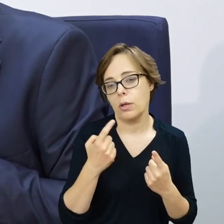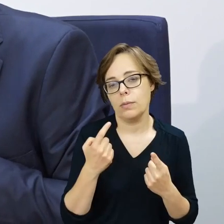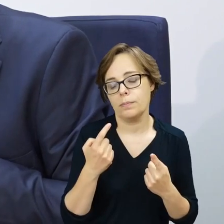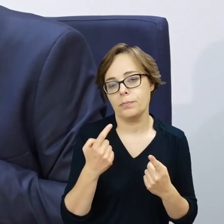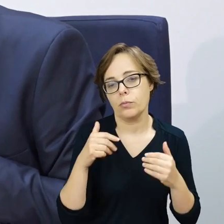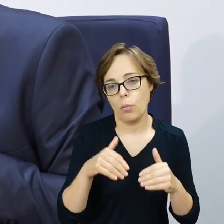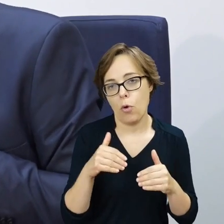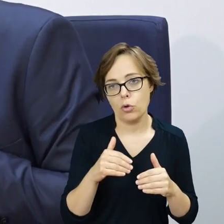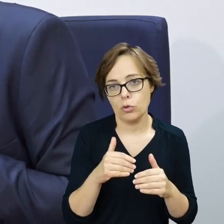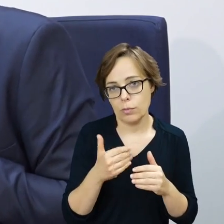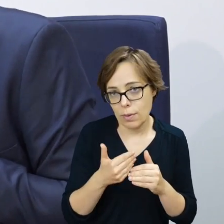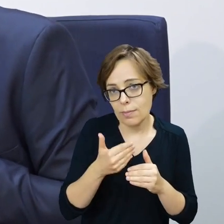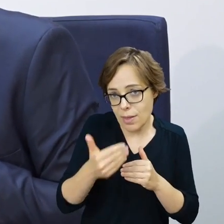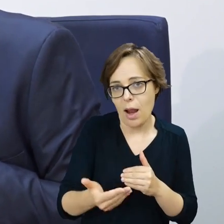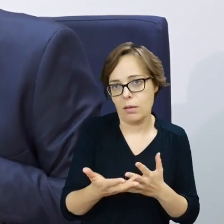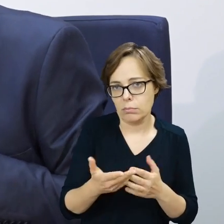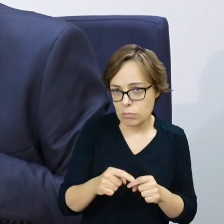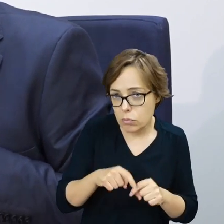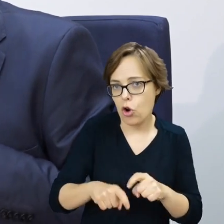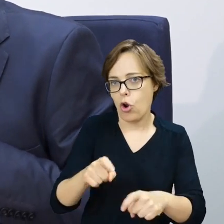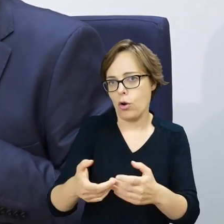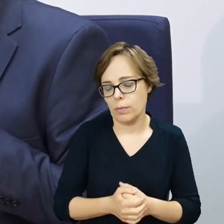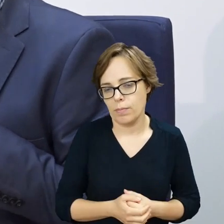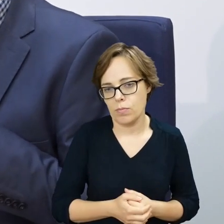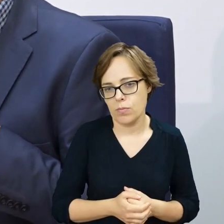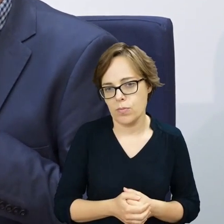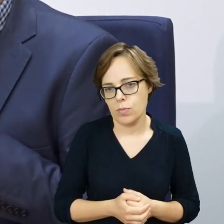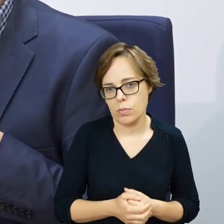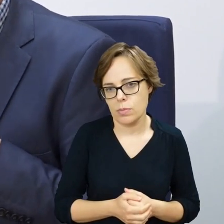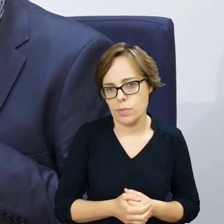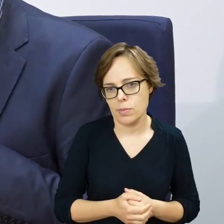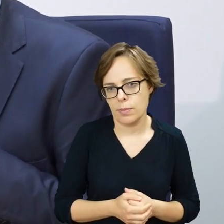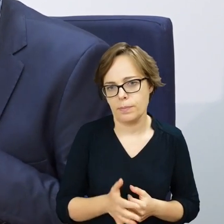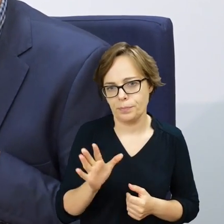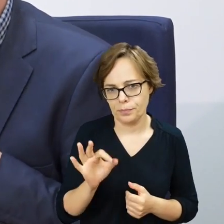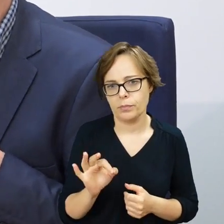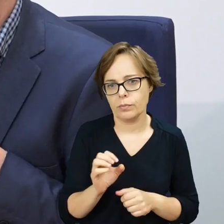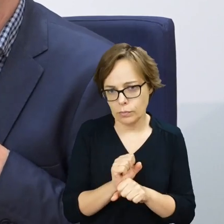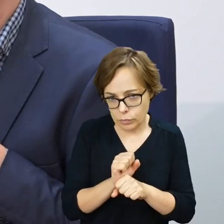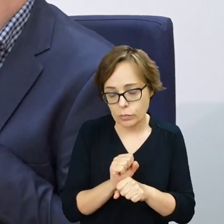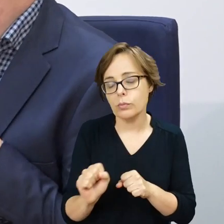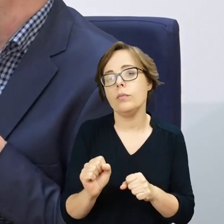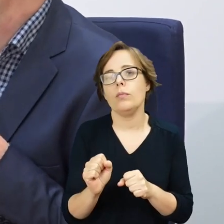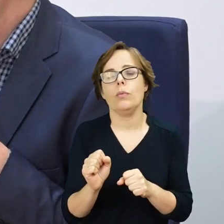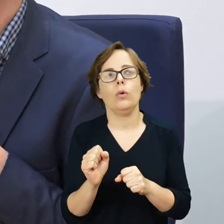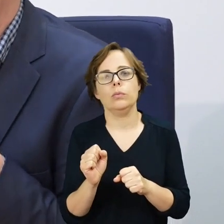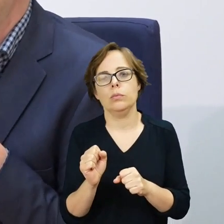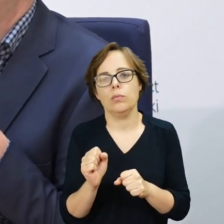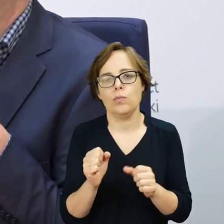krokiem i może zachęcam do tego. Zwłaszcza, że są pewne rzeczy, do których mamy zgodność. Te dwa